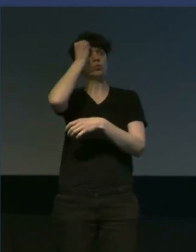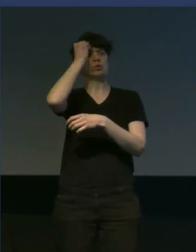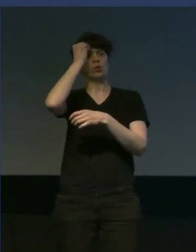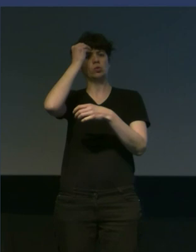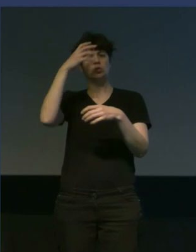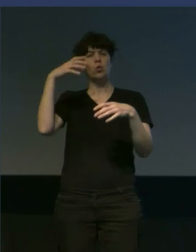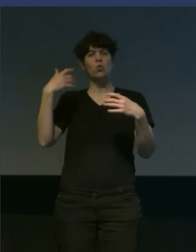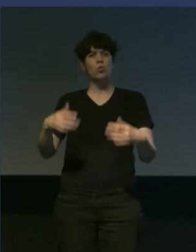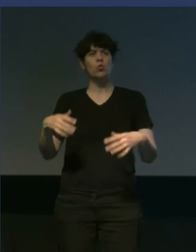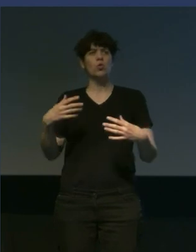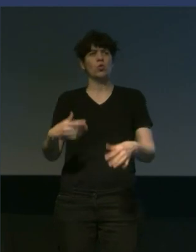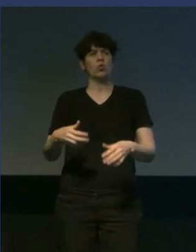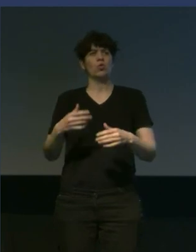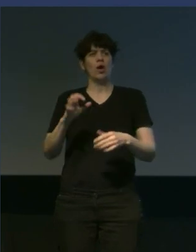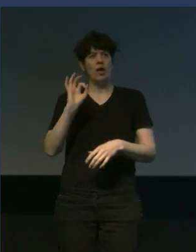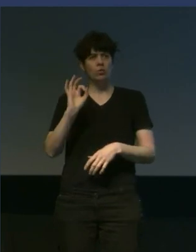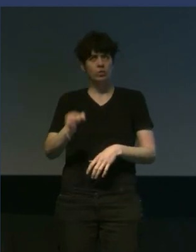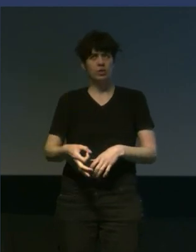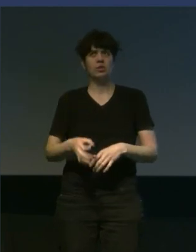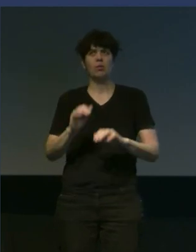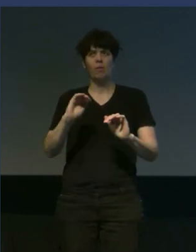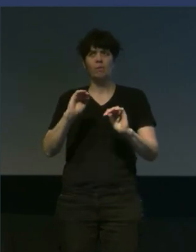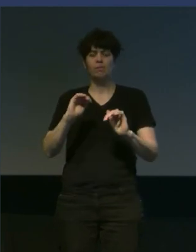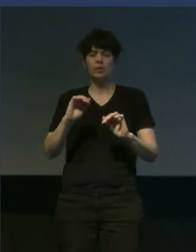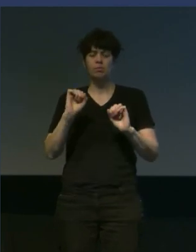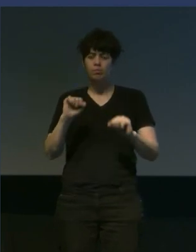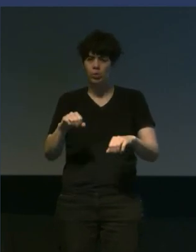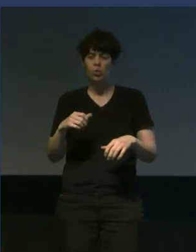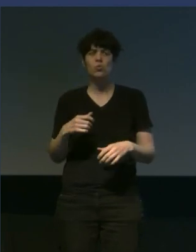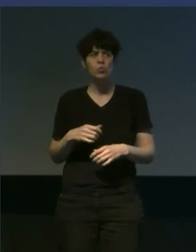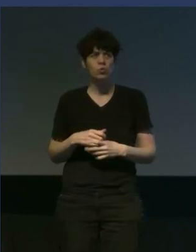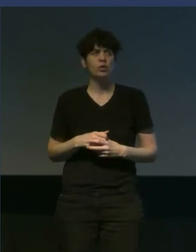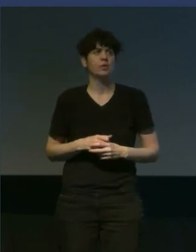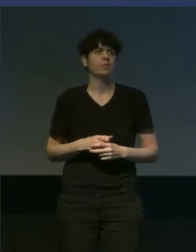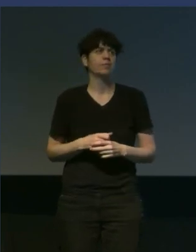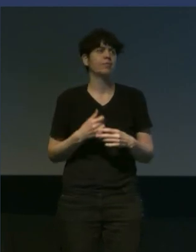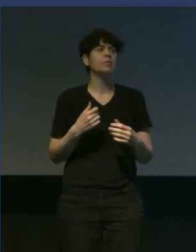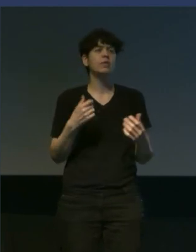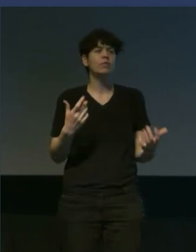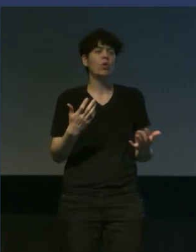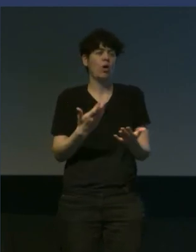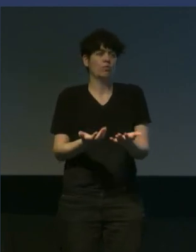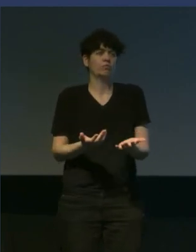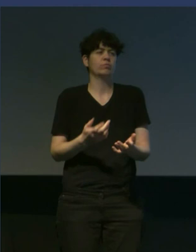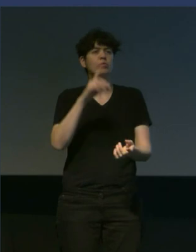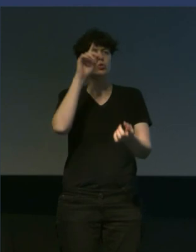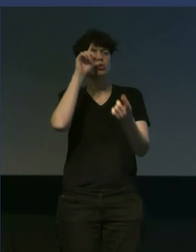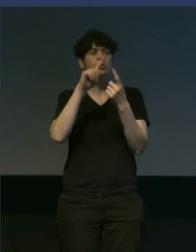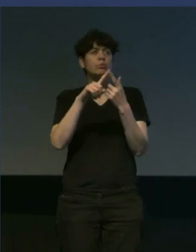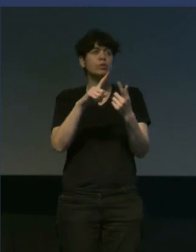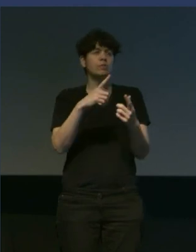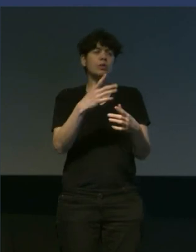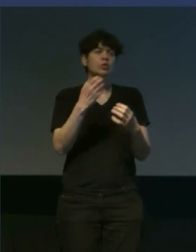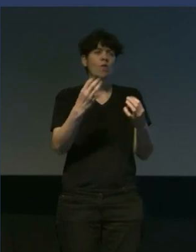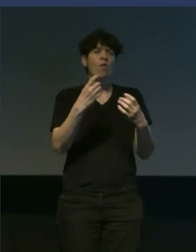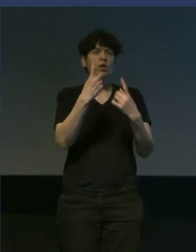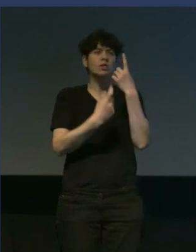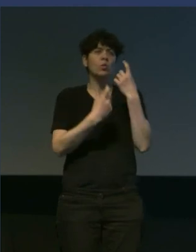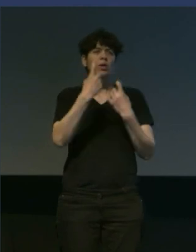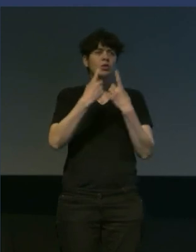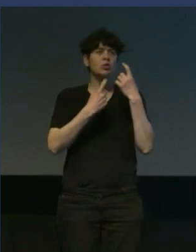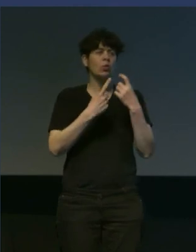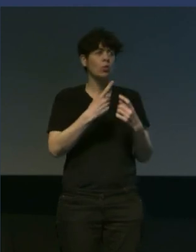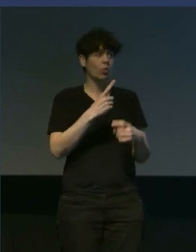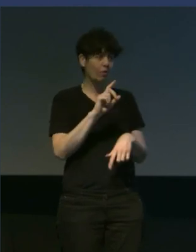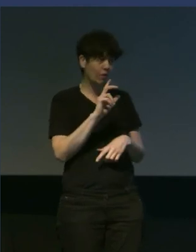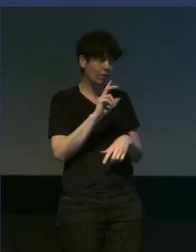choses et de où ça peut aller, jusqu'où ça peut aller. Donc voilà, c'était pas du tout le but. Et on nous a beaucoup posé la question, est-ce qu'il y aura un